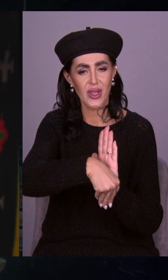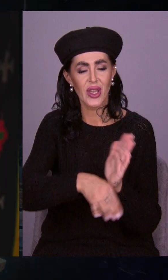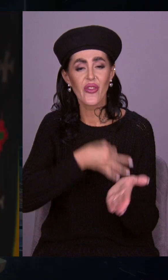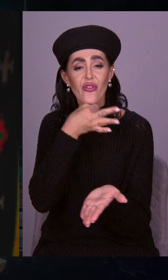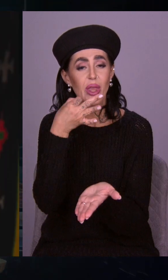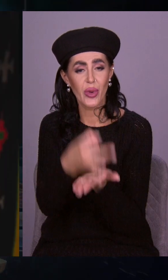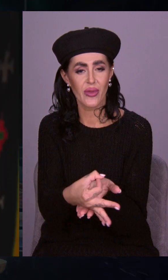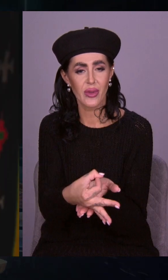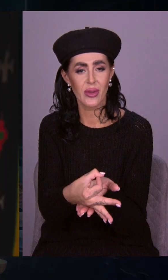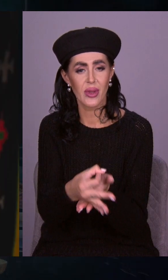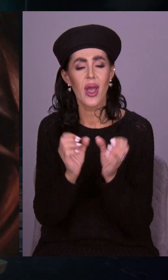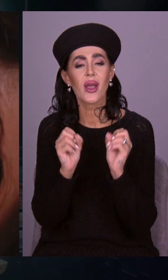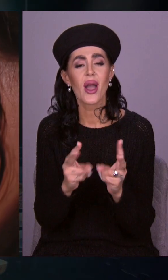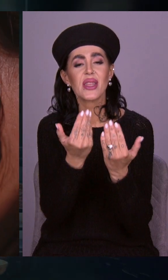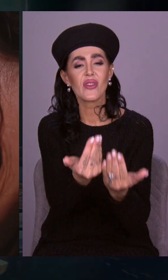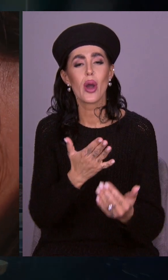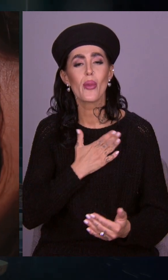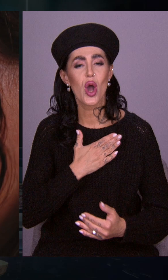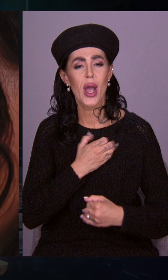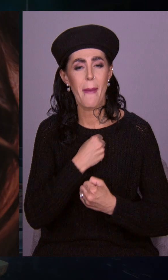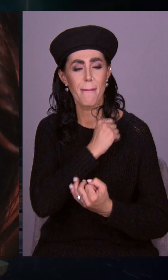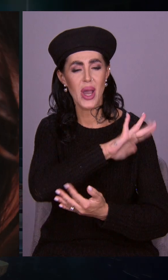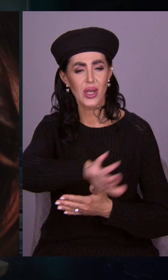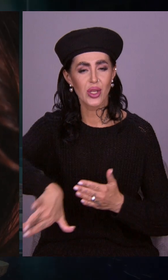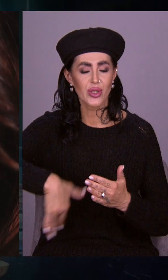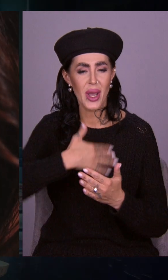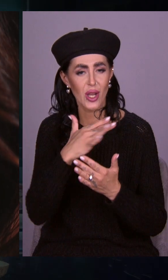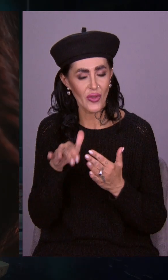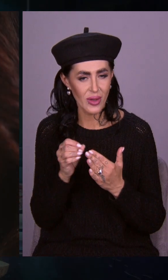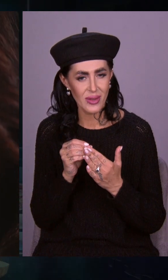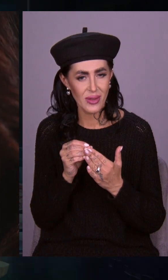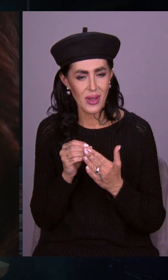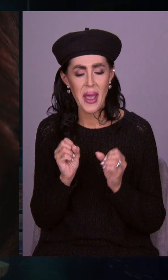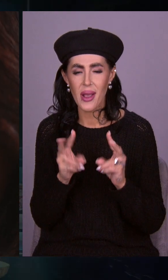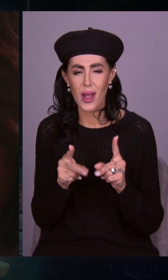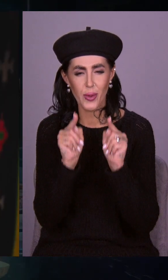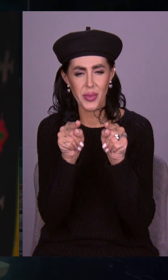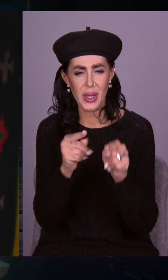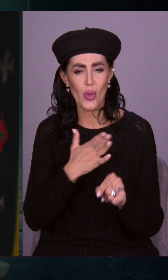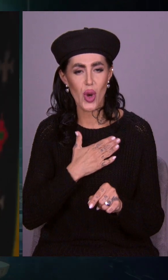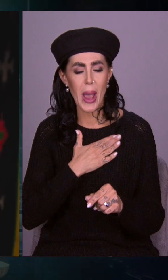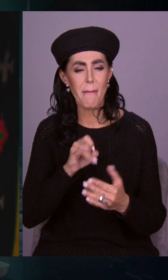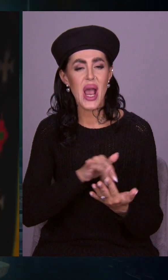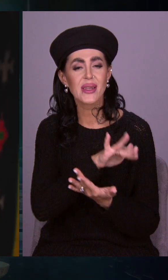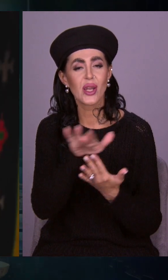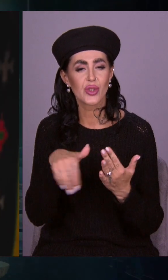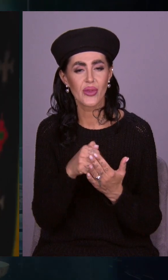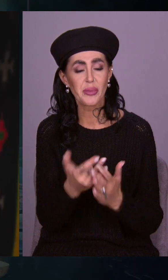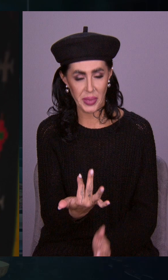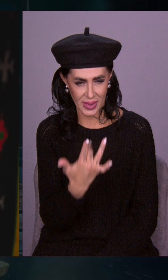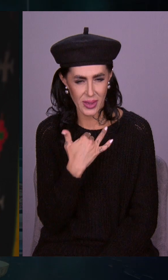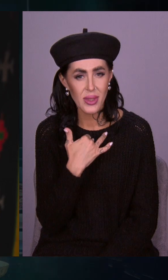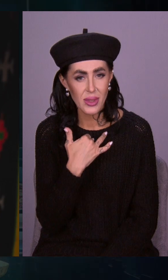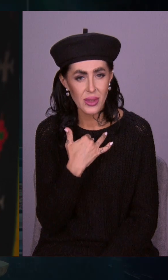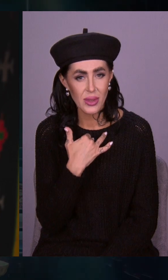Як тобі моє мережево? Як тобі моє мережево? Прийдеш